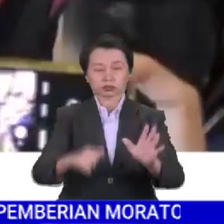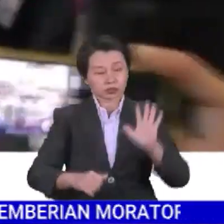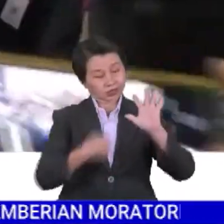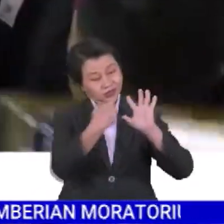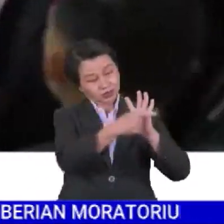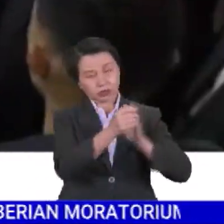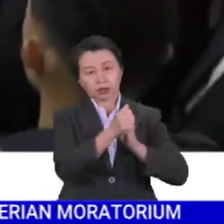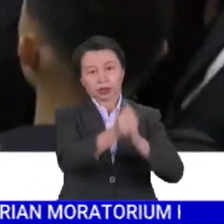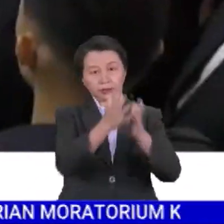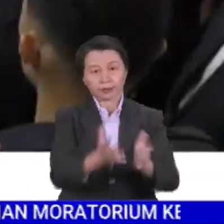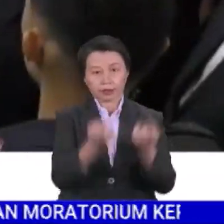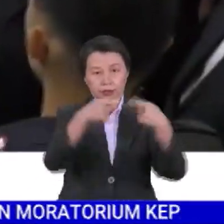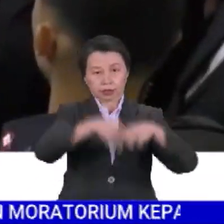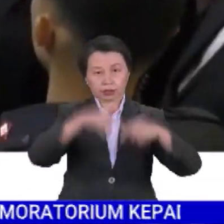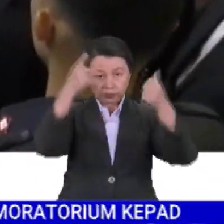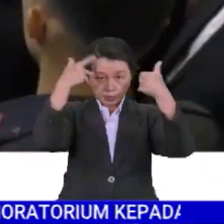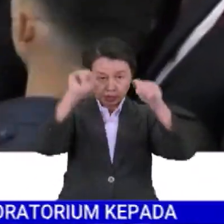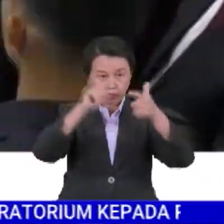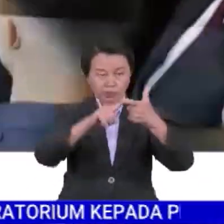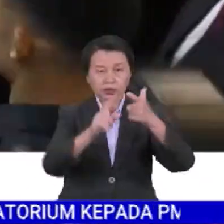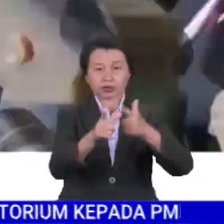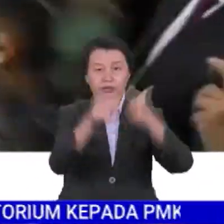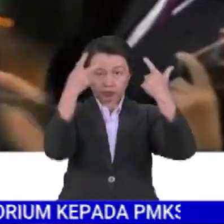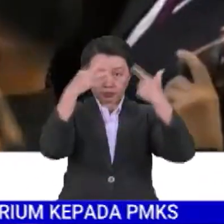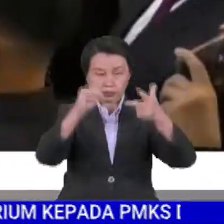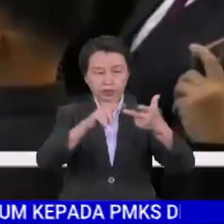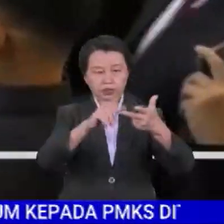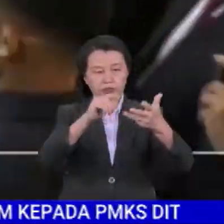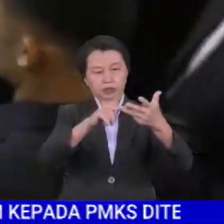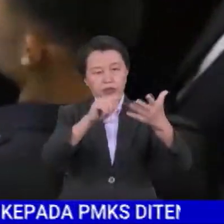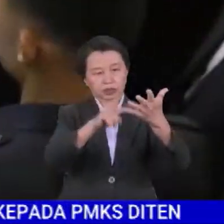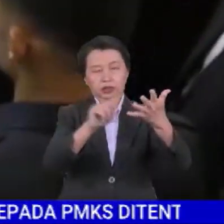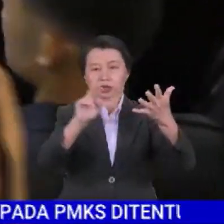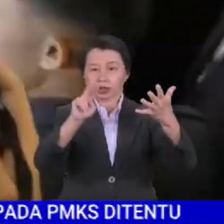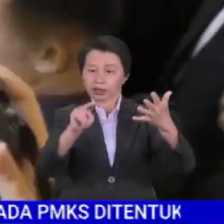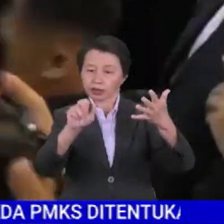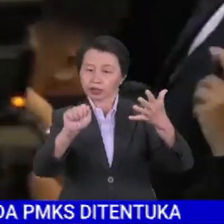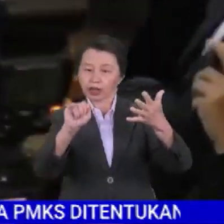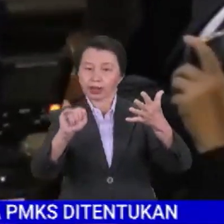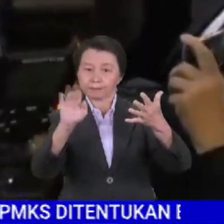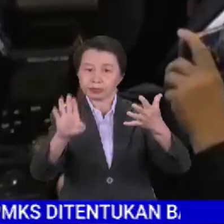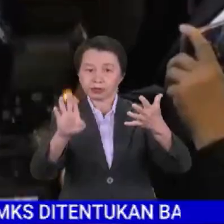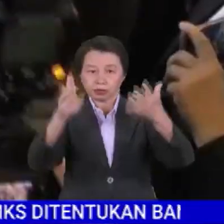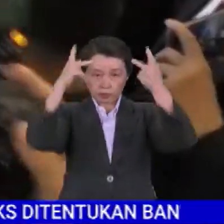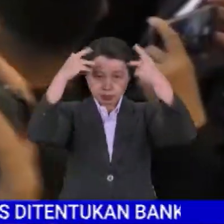pemimpin tertinggi UMNO itu adalah Presiden, Timbalan Presiden dan 3 Naib Presiden.